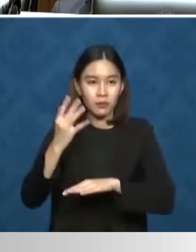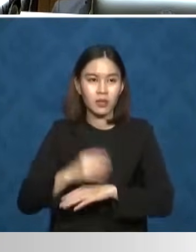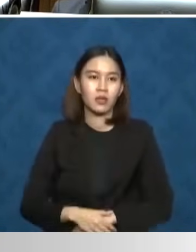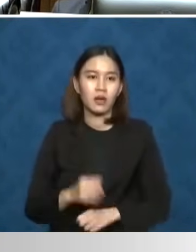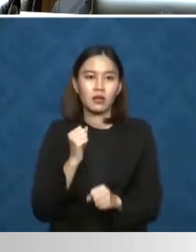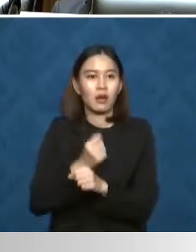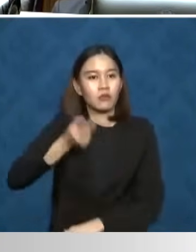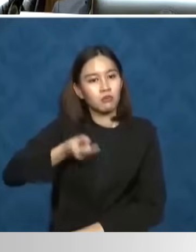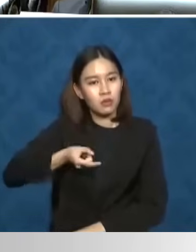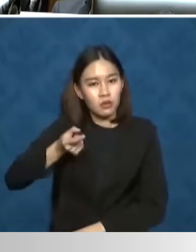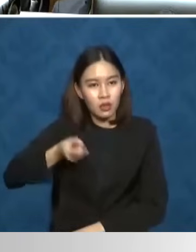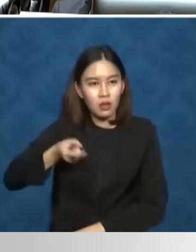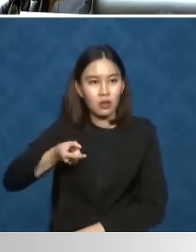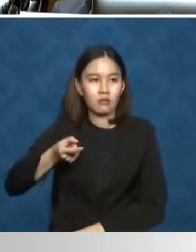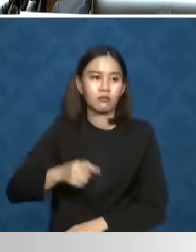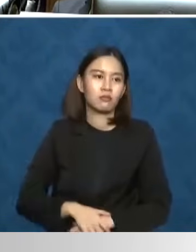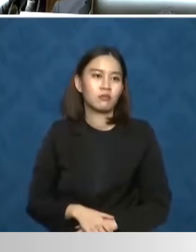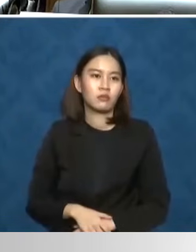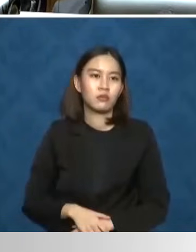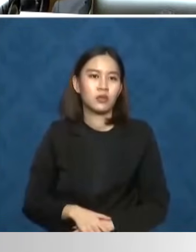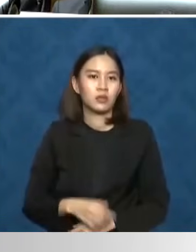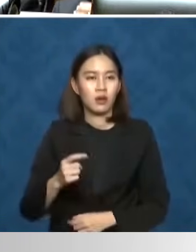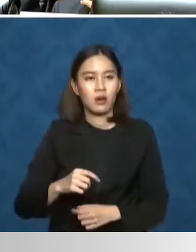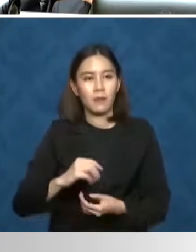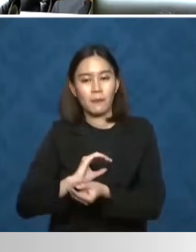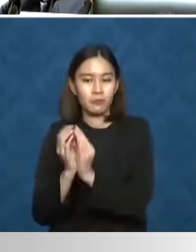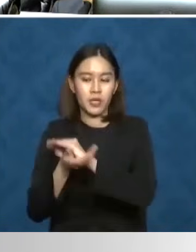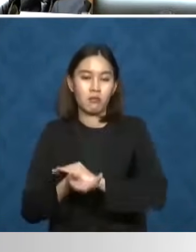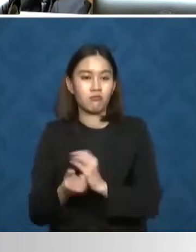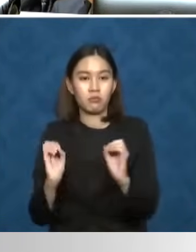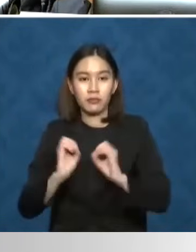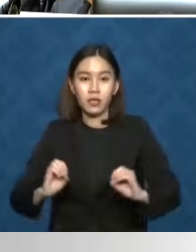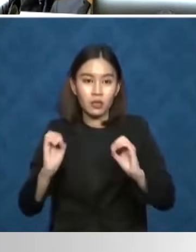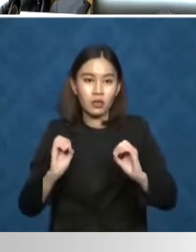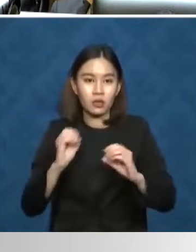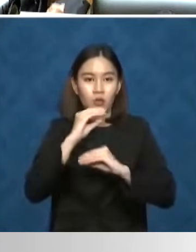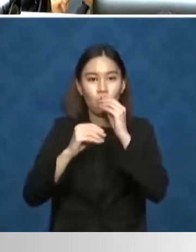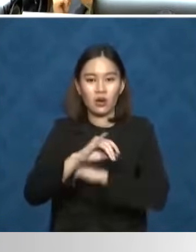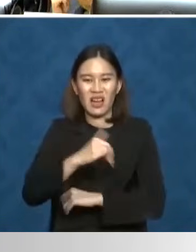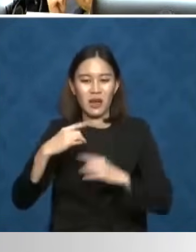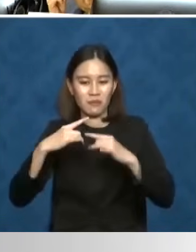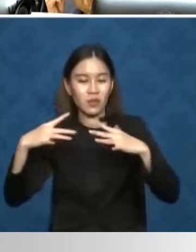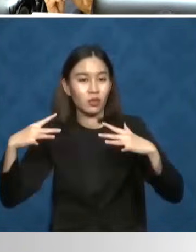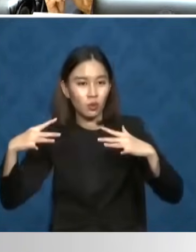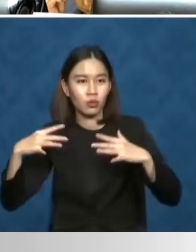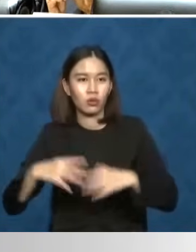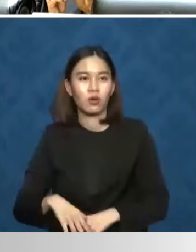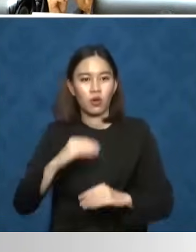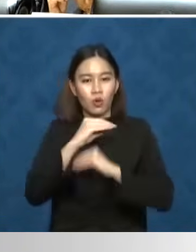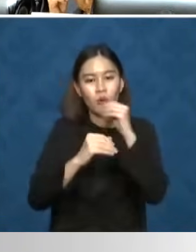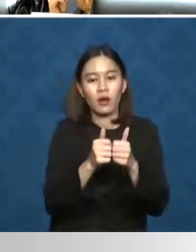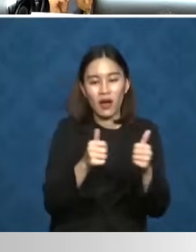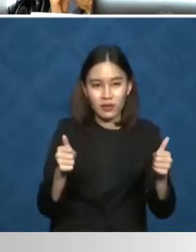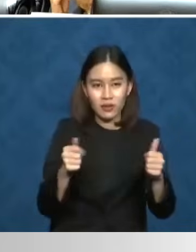ำอยู่แบบเดิมๆทำอยู่แบบผิวเผินไม่ได้เกิดความเปลี่ยนแปลงอะไรบางโครงการไม่สมเหตุสมผลครับบางโครงการดี